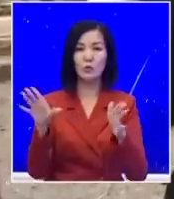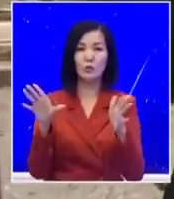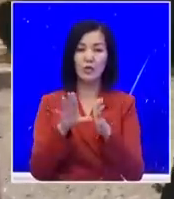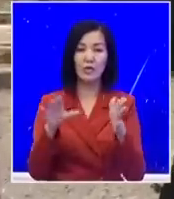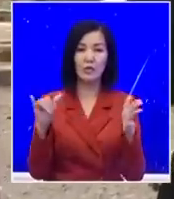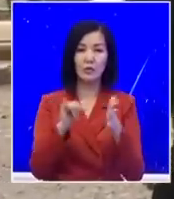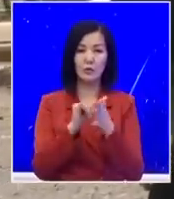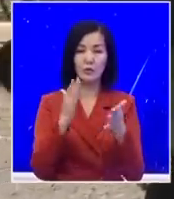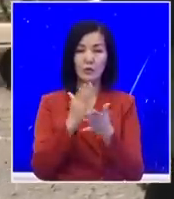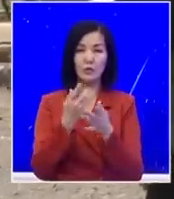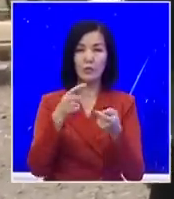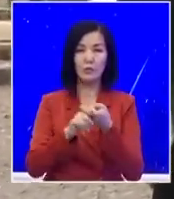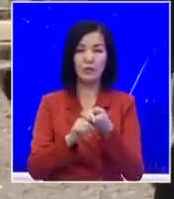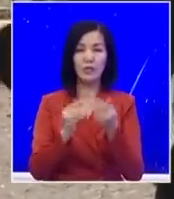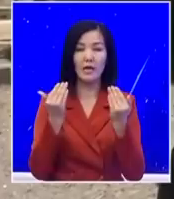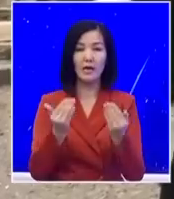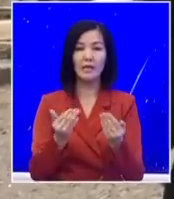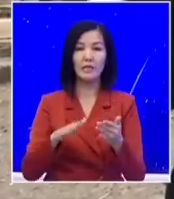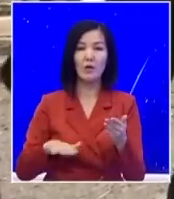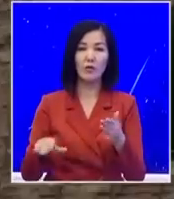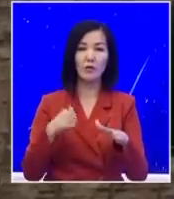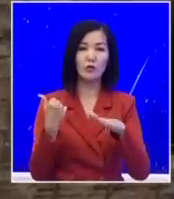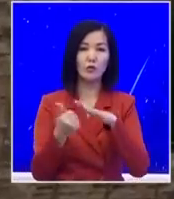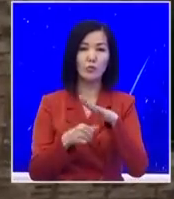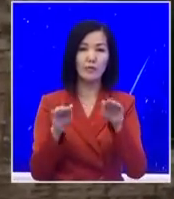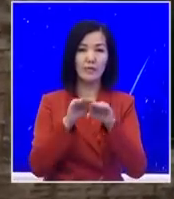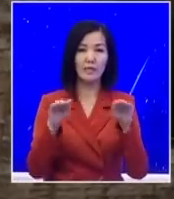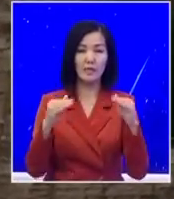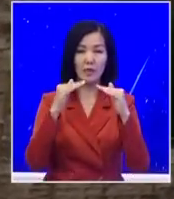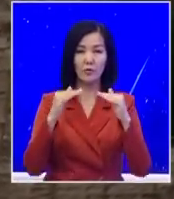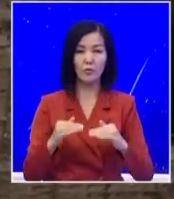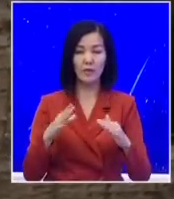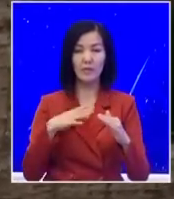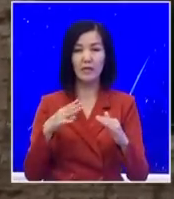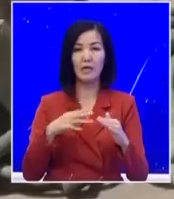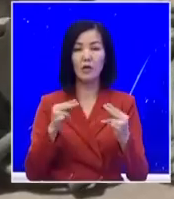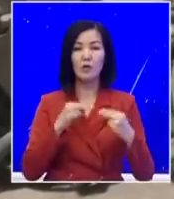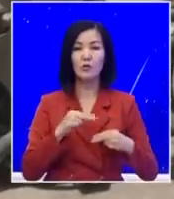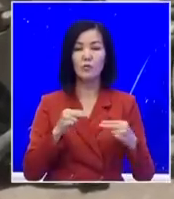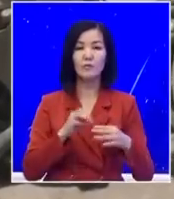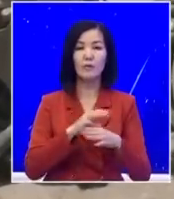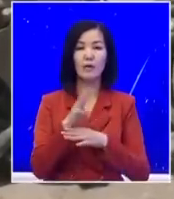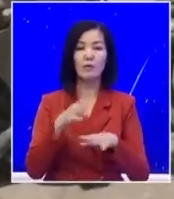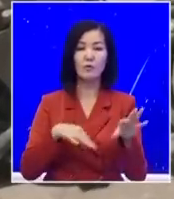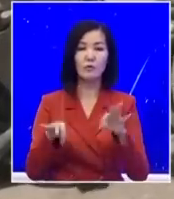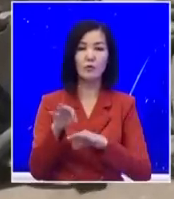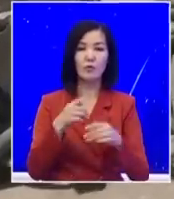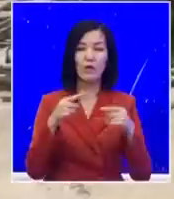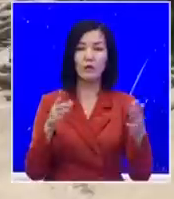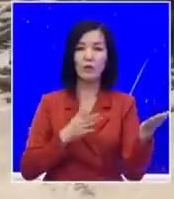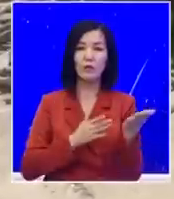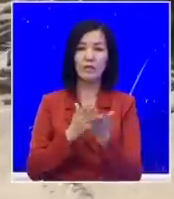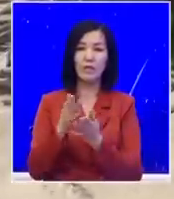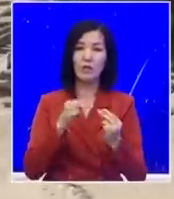жүргізілмек. Мамандардың айтуынша, қазір ауданда жұмыссыздық деңгейі төмендеген. Оған жұмыспен қамтудың жол картасынан бөлек түрлі саладағы